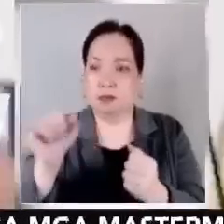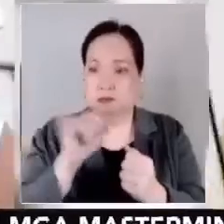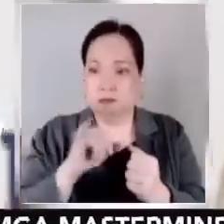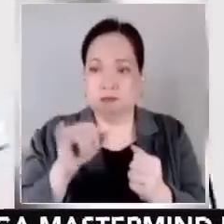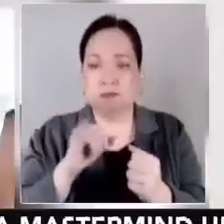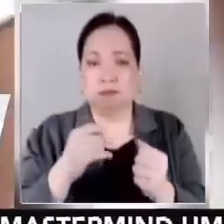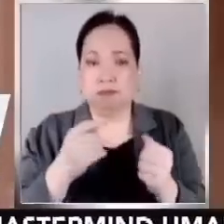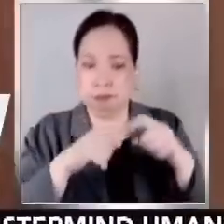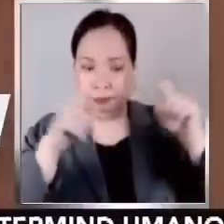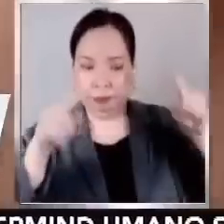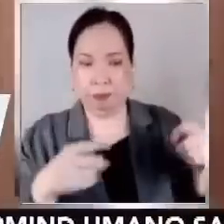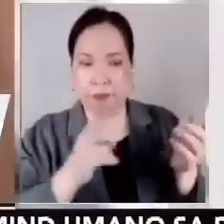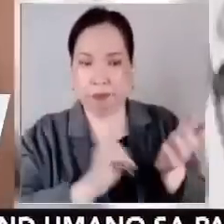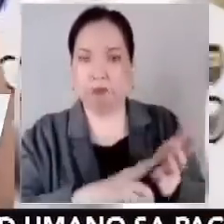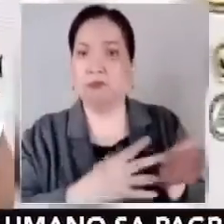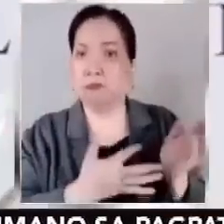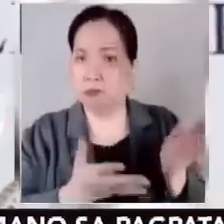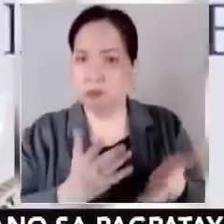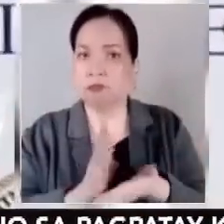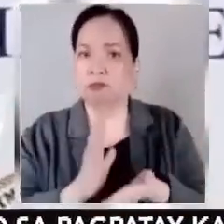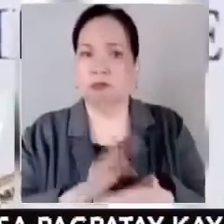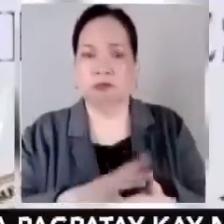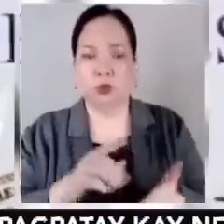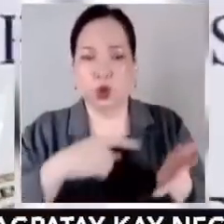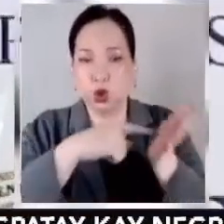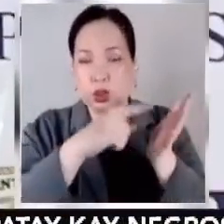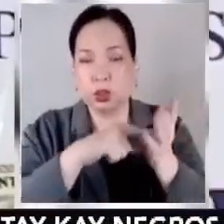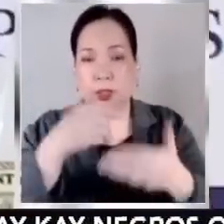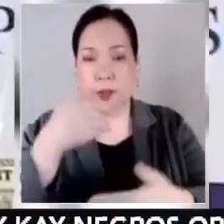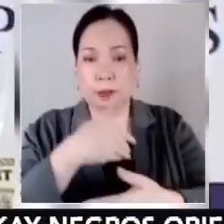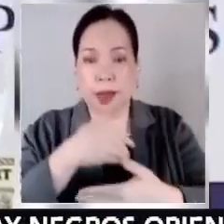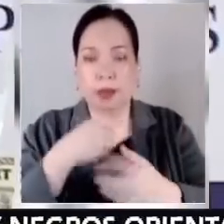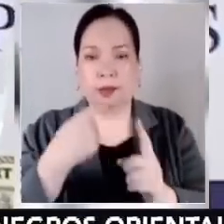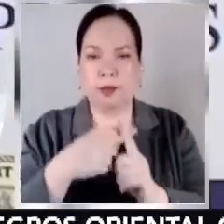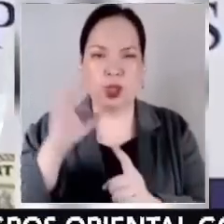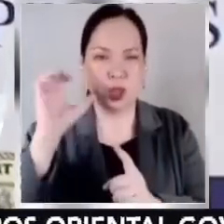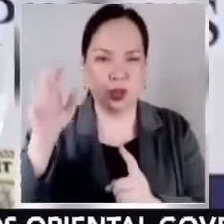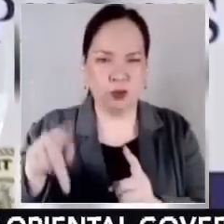kanyang mga bank account at phone records isa sa lat